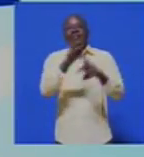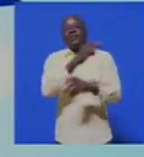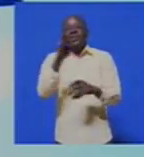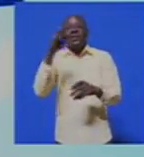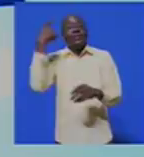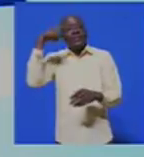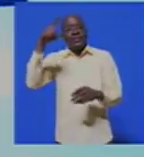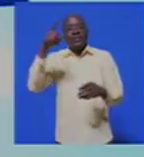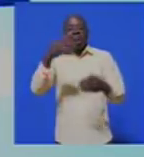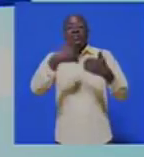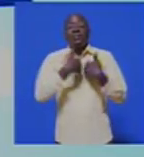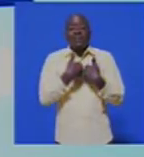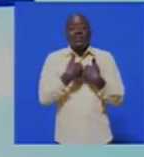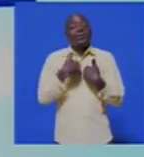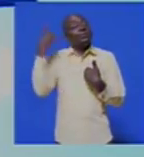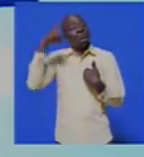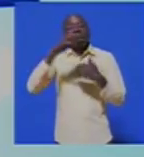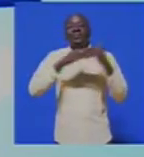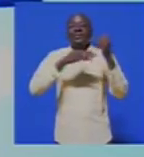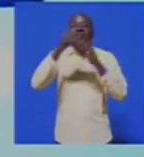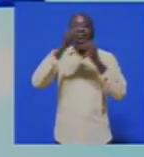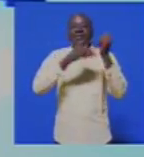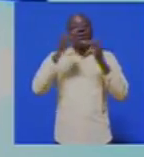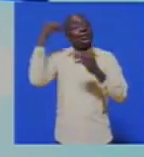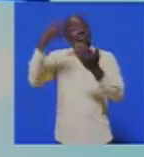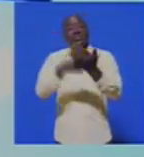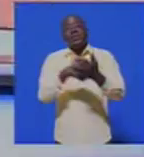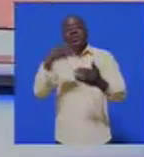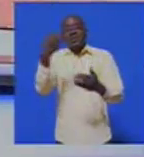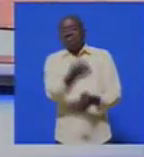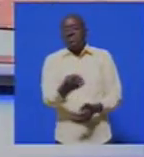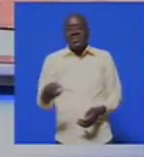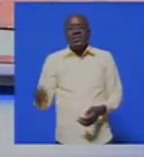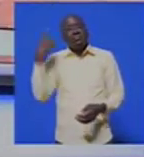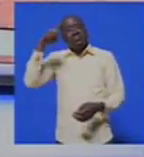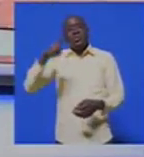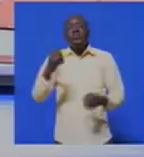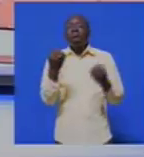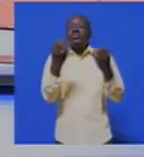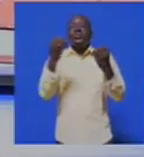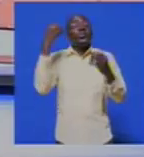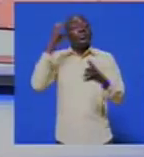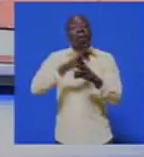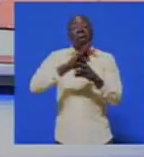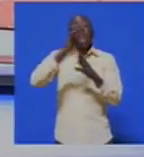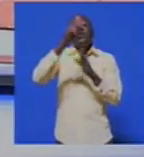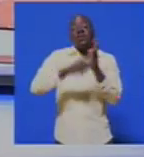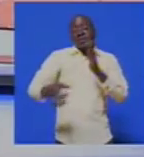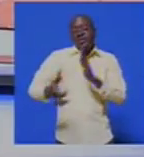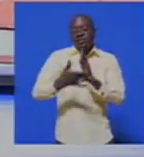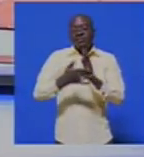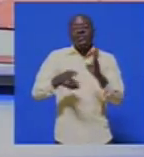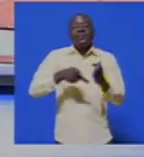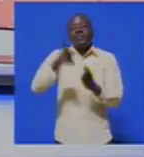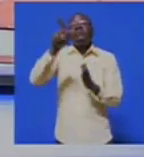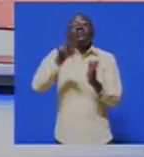de bénéficier de la construction, la rénovation et l'équipement de plusieurs établissements de formation technique et professionnelle.